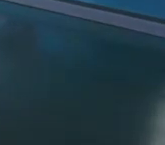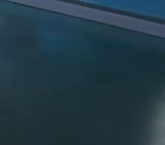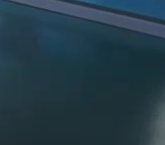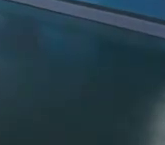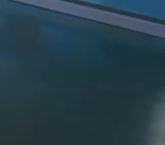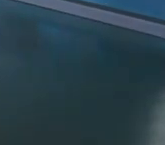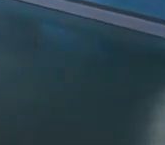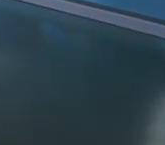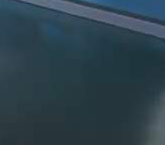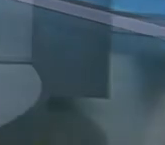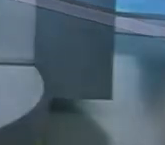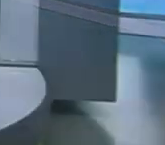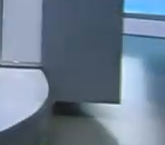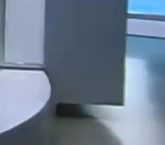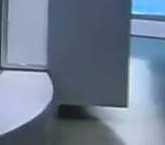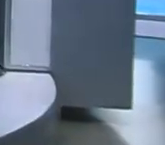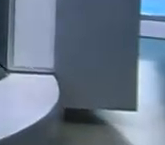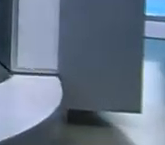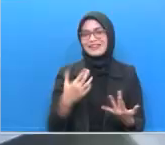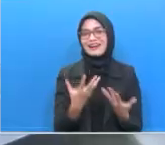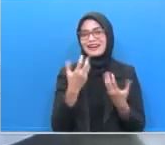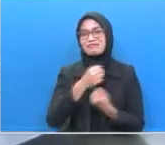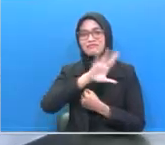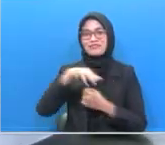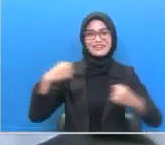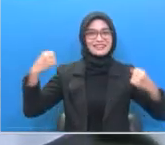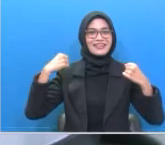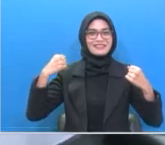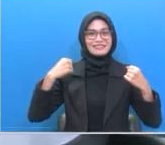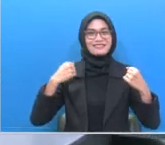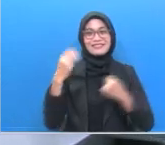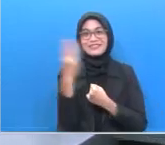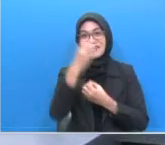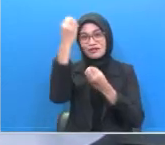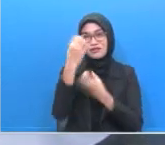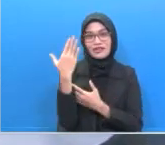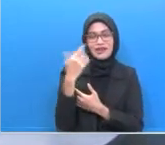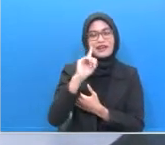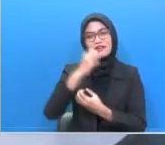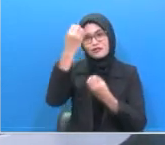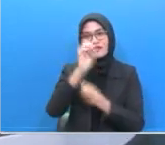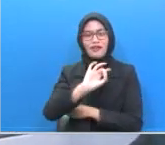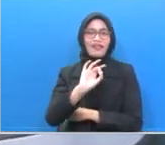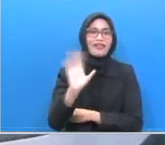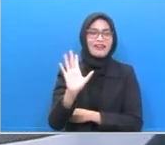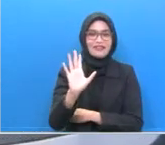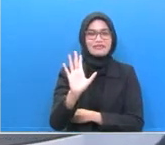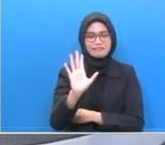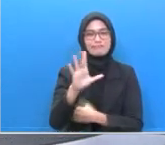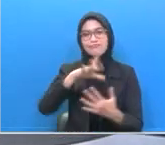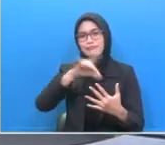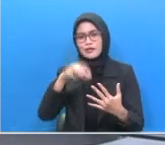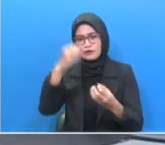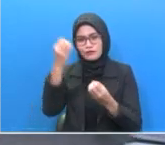Selamat malam saudara Bagaimana kabar Anda Semoga selalu sehat selain 3 sorotan utama tadi Kompas malam telah menyiapkan sejumlah pilihan